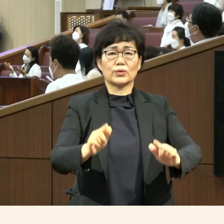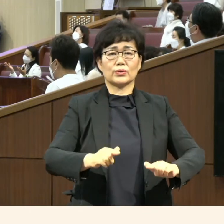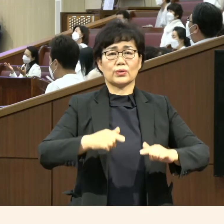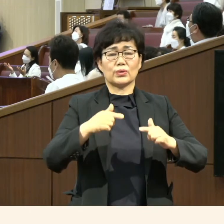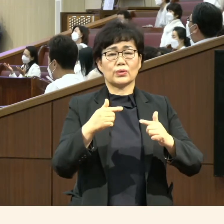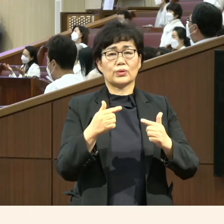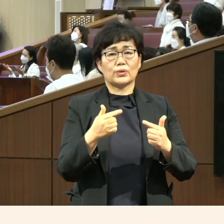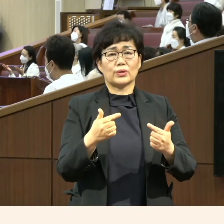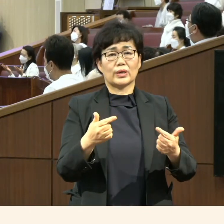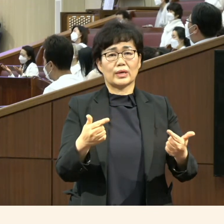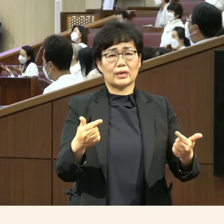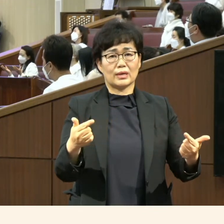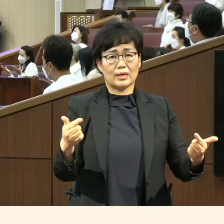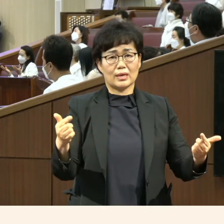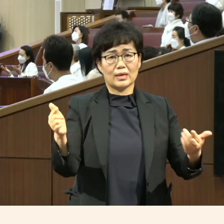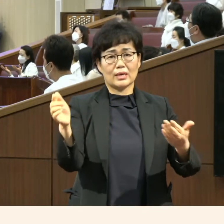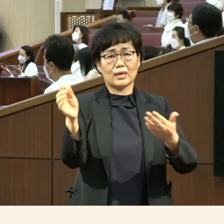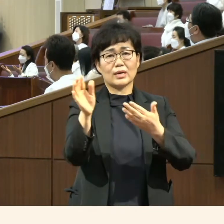공로